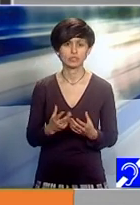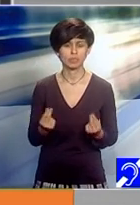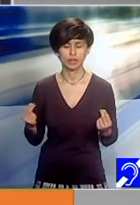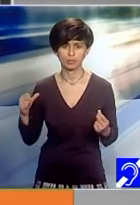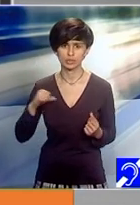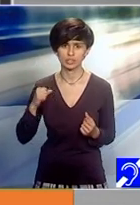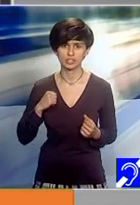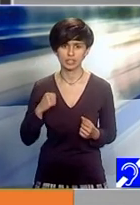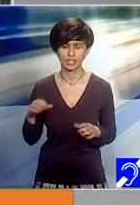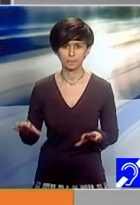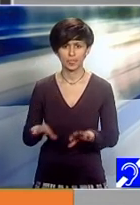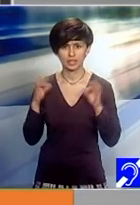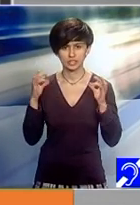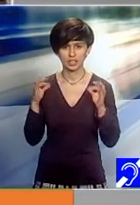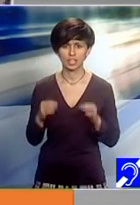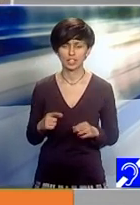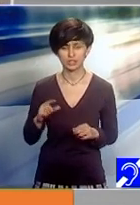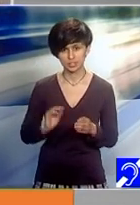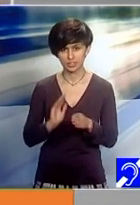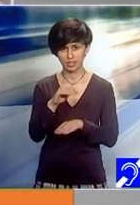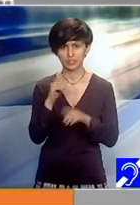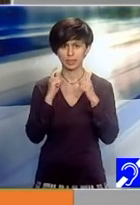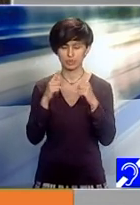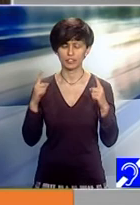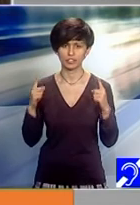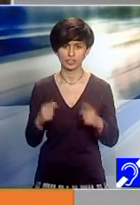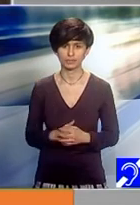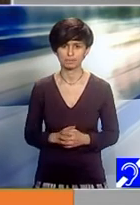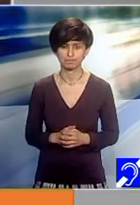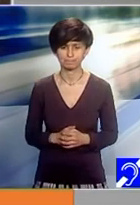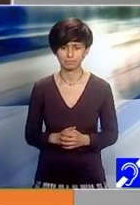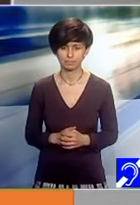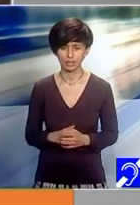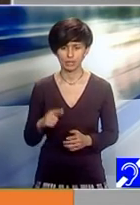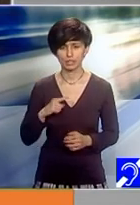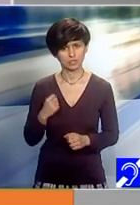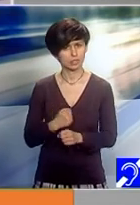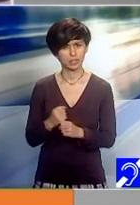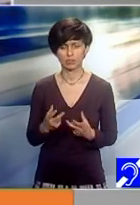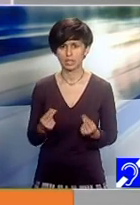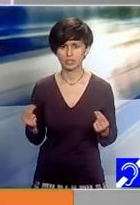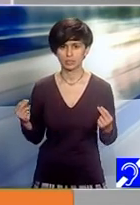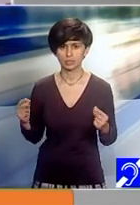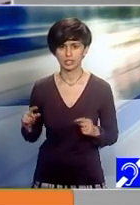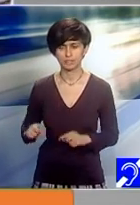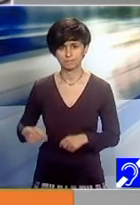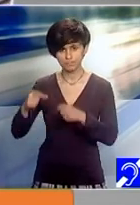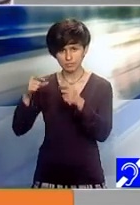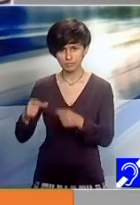aleagă această carieră, pentru că sunt foarte multe profiluri pedagogice, mă refer